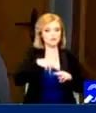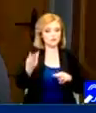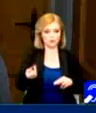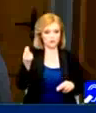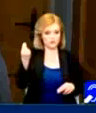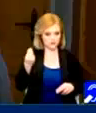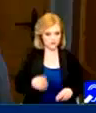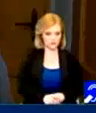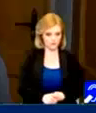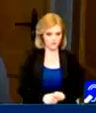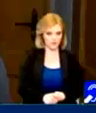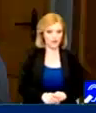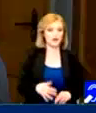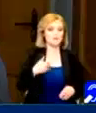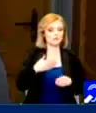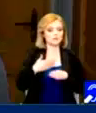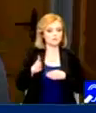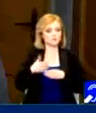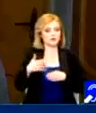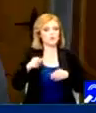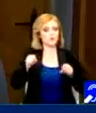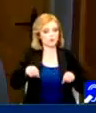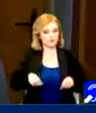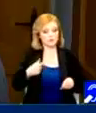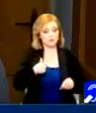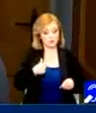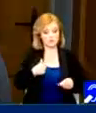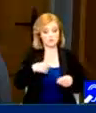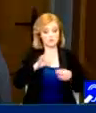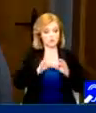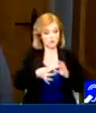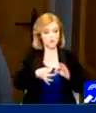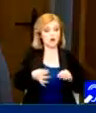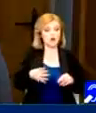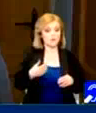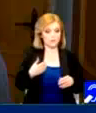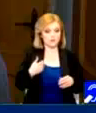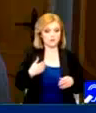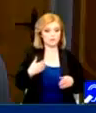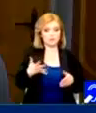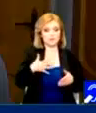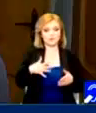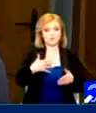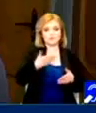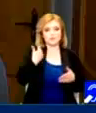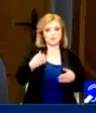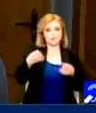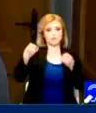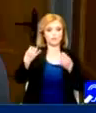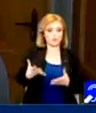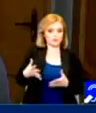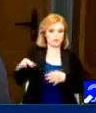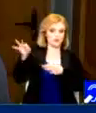Tranșele și plățile le-am făcut în măsura posibilităților, pentru că suntem un partid care se finanțează corect și nu vin bani cu sacul și încercăm